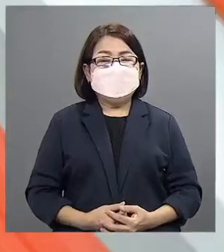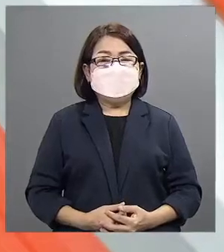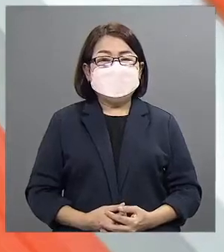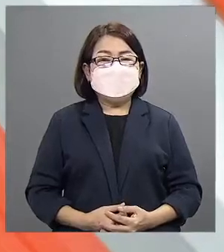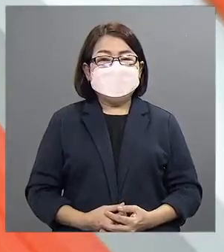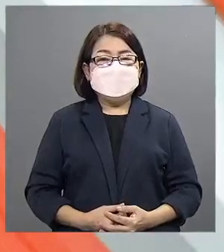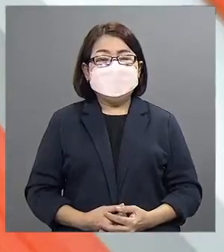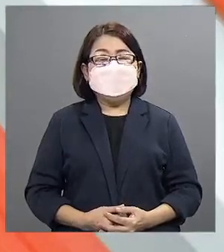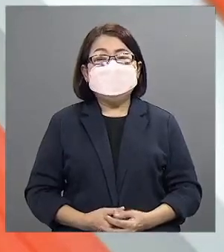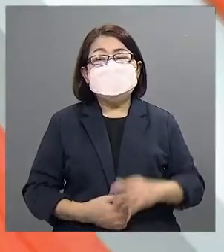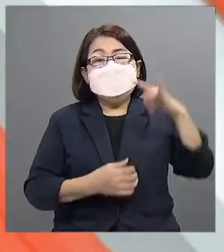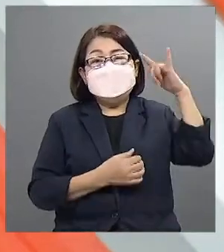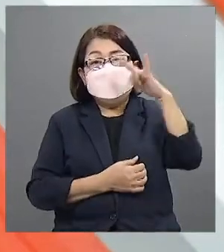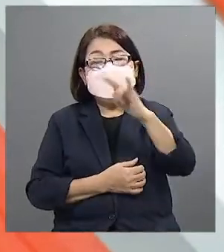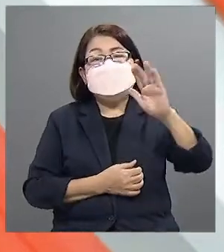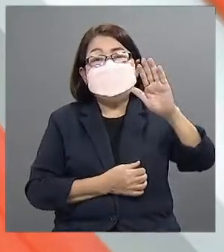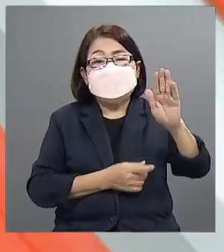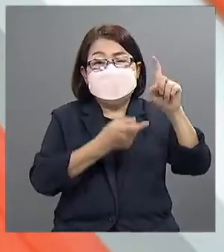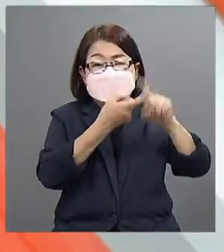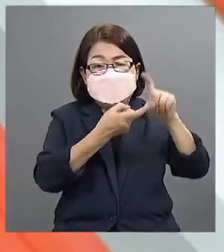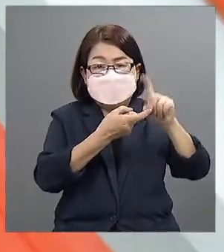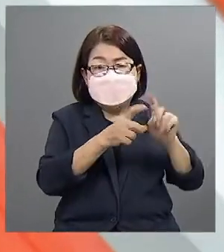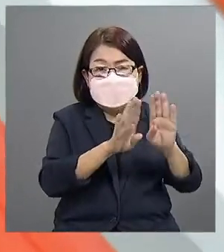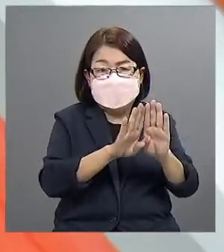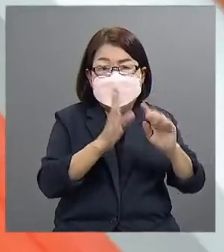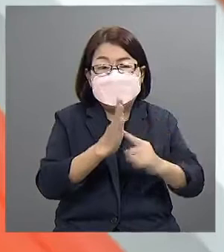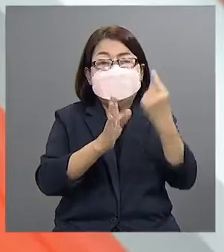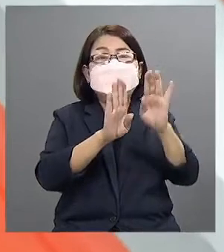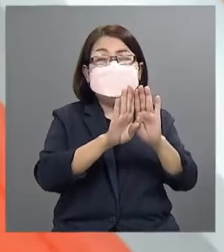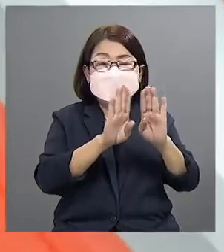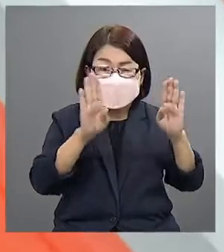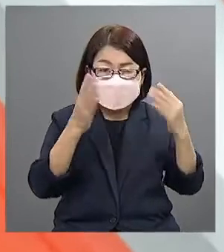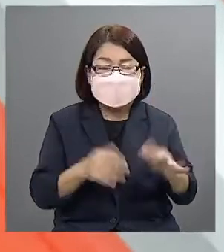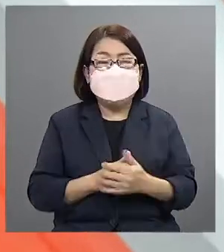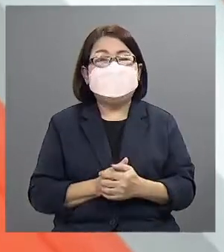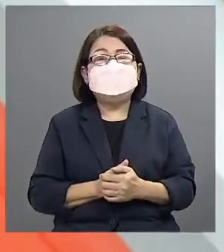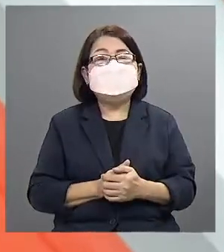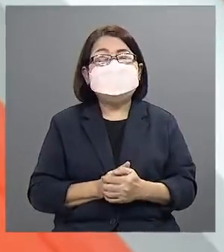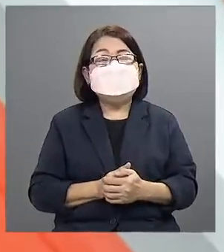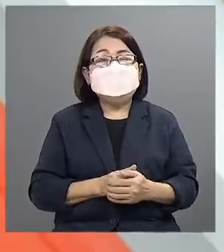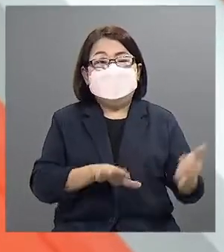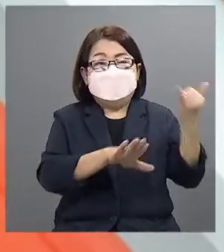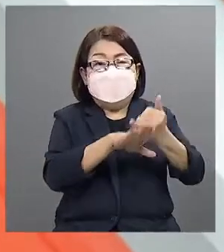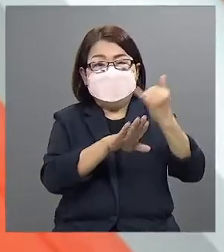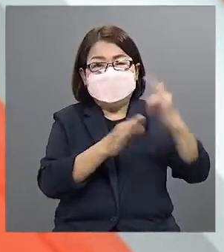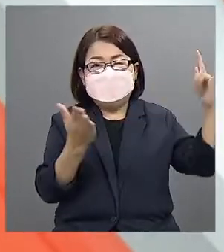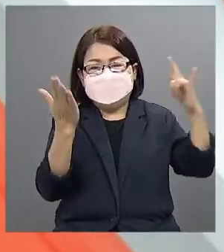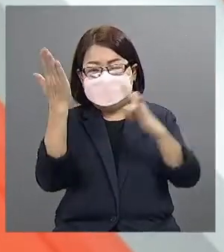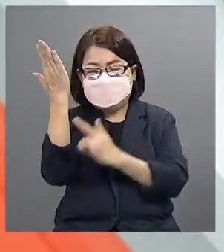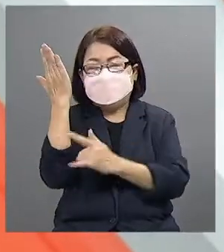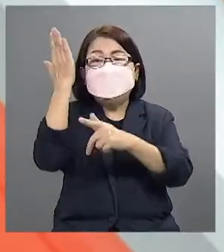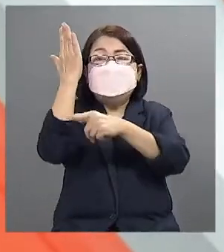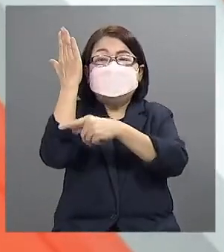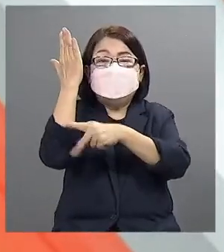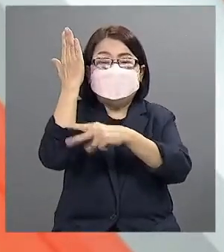ายการบินจากประเทศรัสเซียเปิดเที่ยวบินปฐมฤกษ์นำนักท่องเที่ยวเข้ามาเที่ยวที่จังหวัดภูเก็ตนะคะซึ่งภาพรวมก็มีนักท่องเที่ยวชาวต่างชาติเ